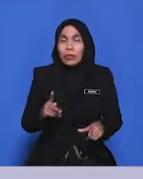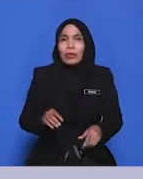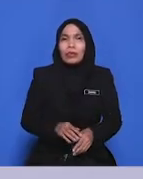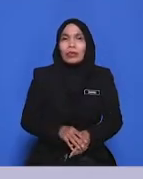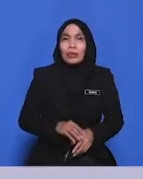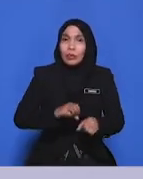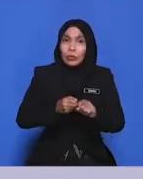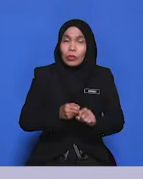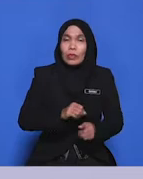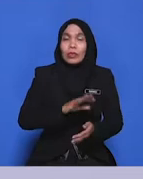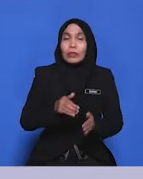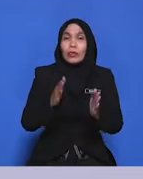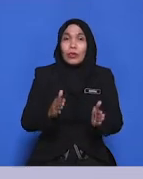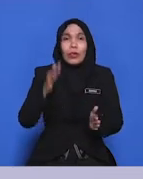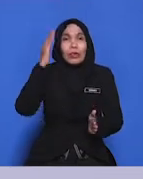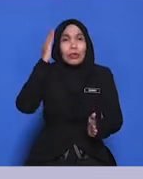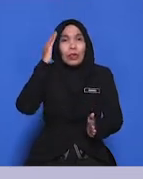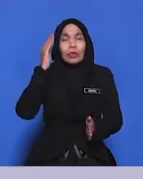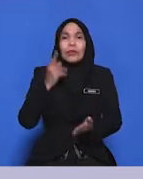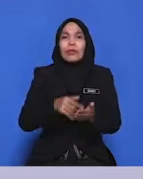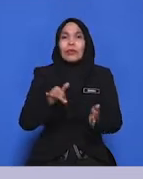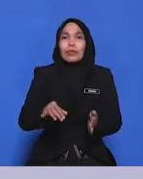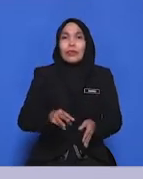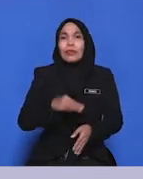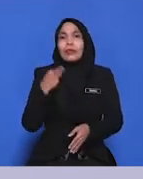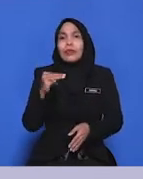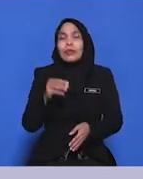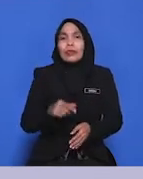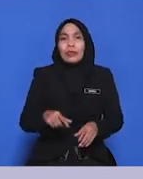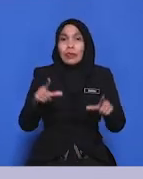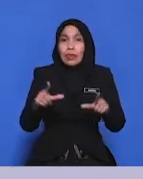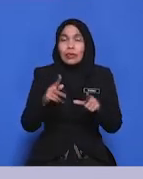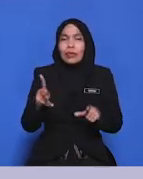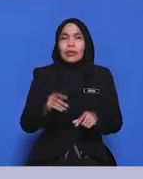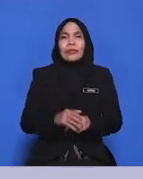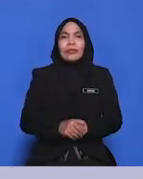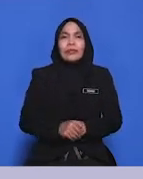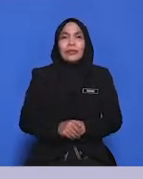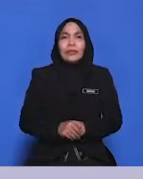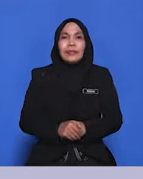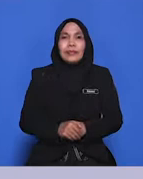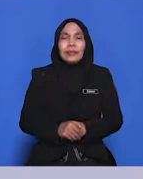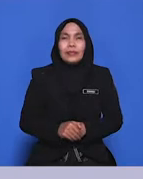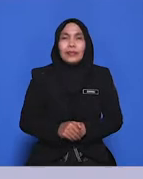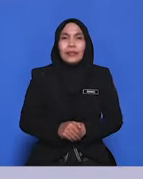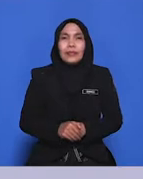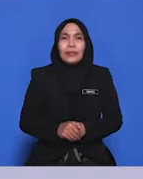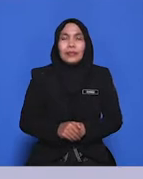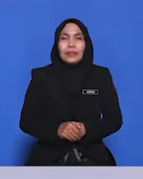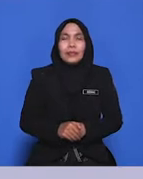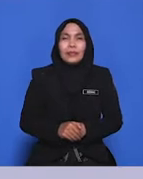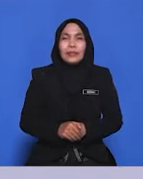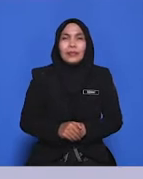supaya kembali kepada ajaran Islam yang tulen serta sesuai dilaksanakan sepanjang masa dan semua